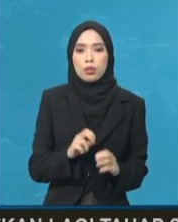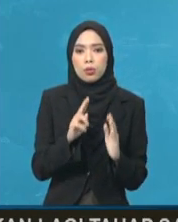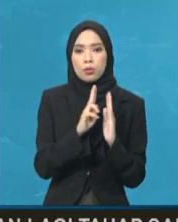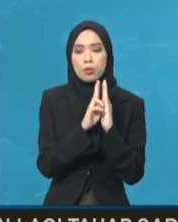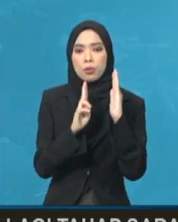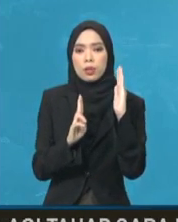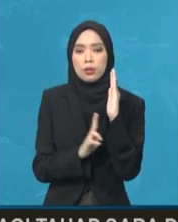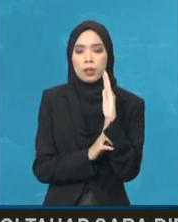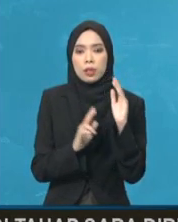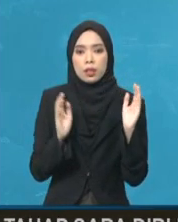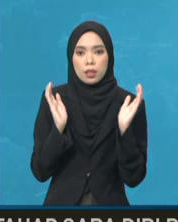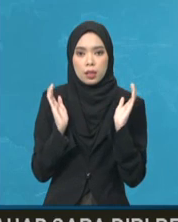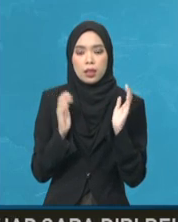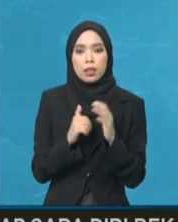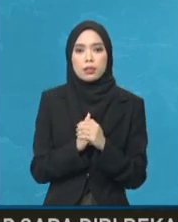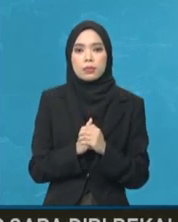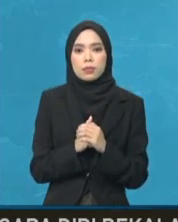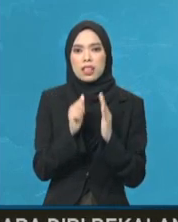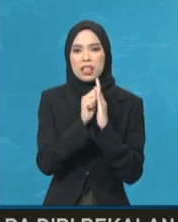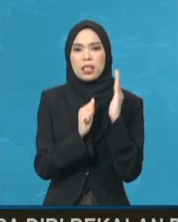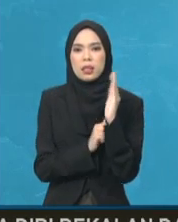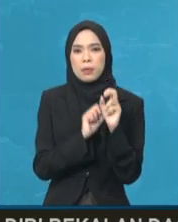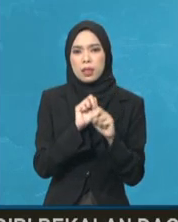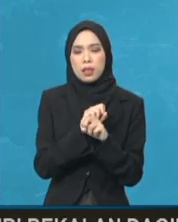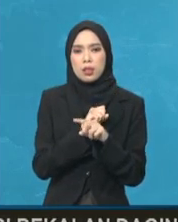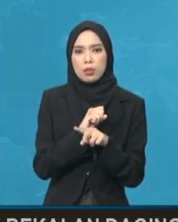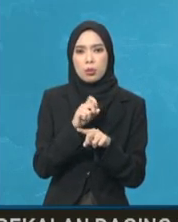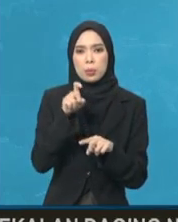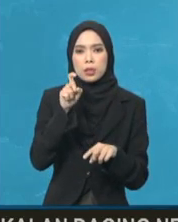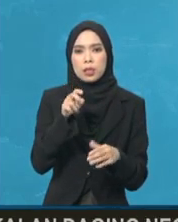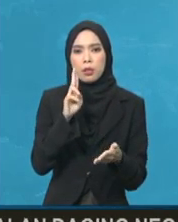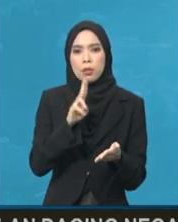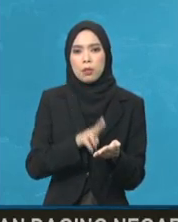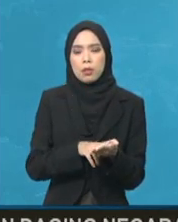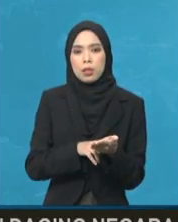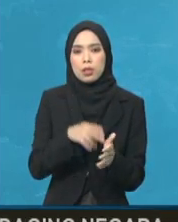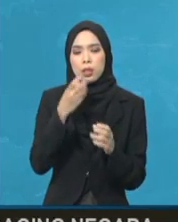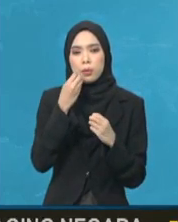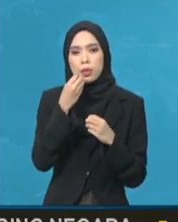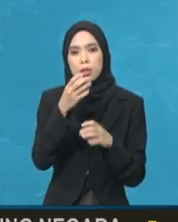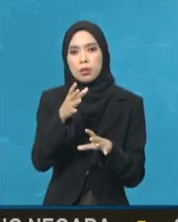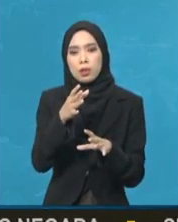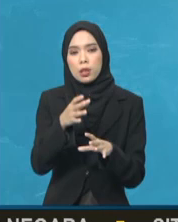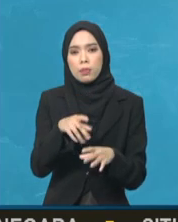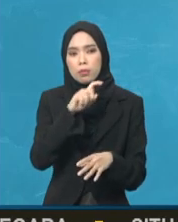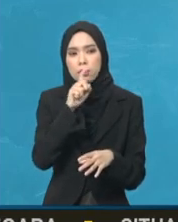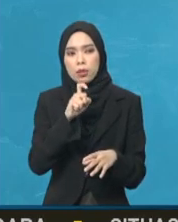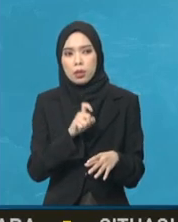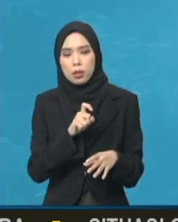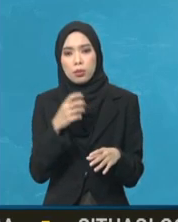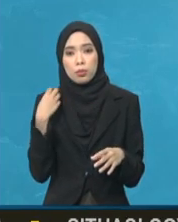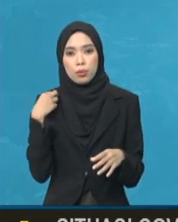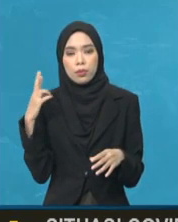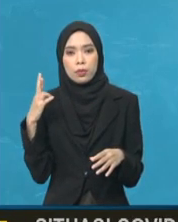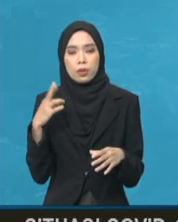Brunei Darussalam akta banci ini mewajibkan orang ramai menjawab semua soal and panci dan menjamin bahwa